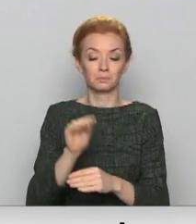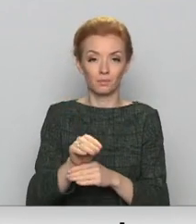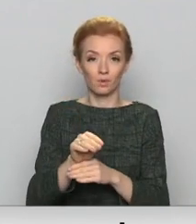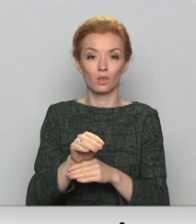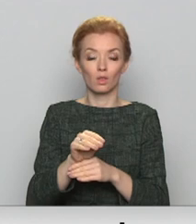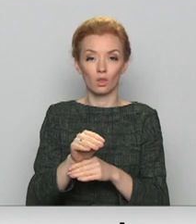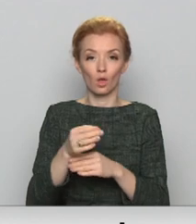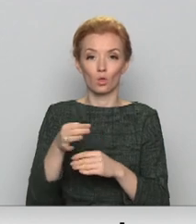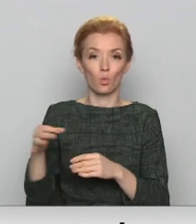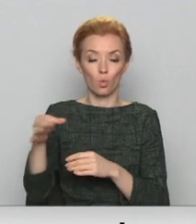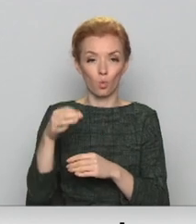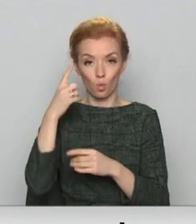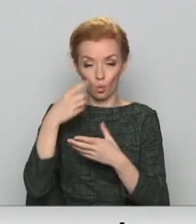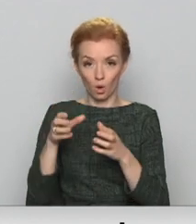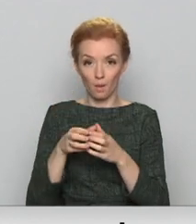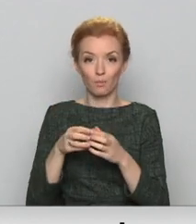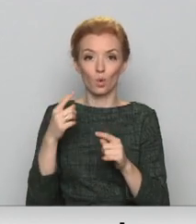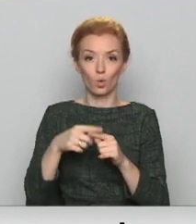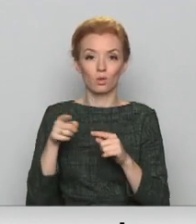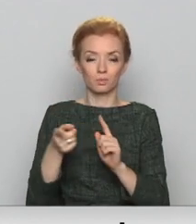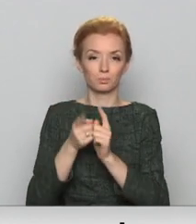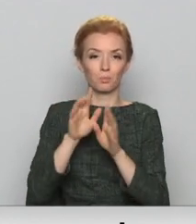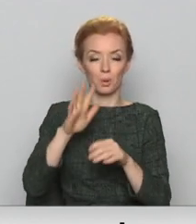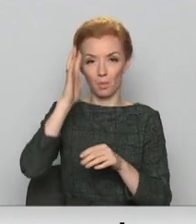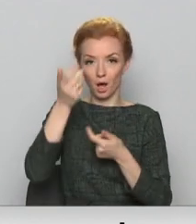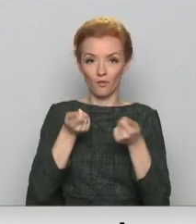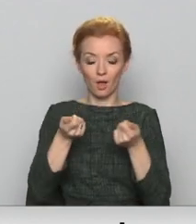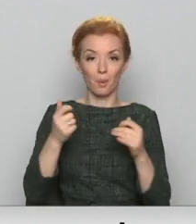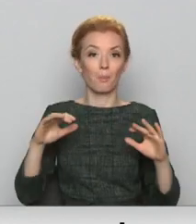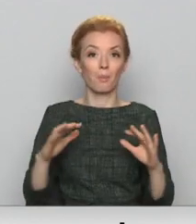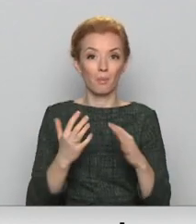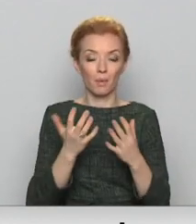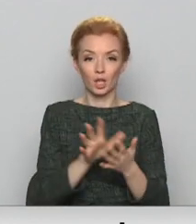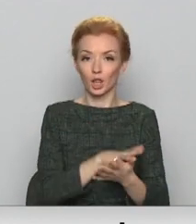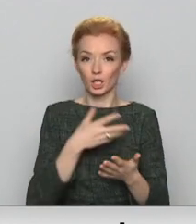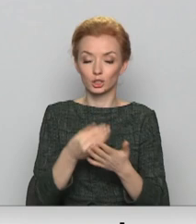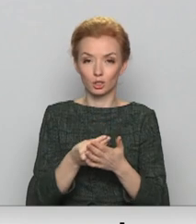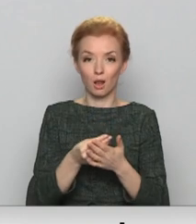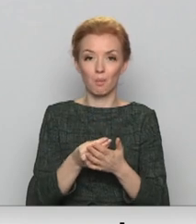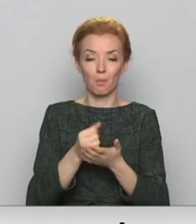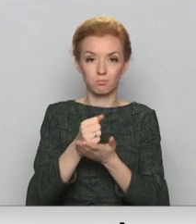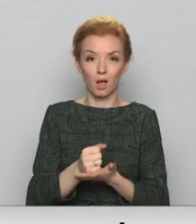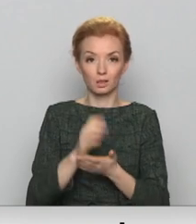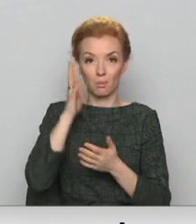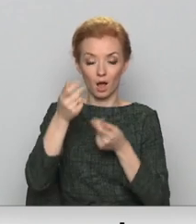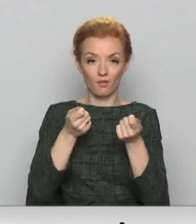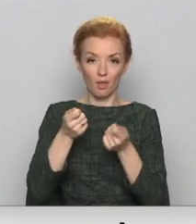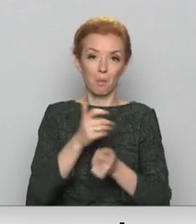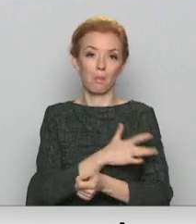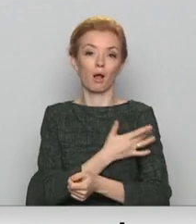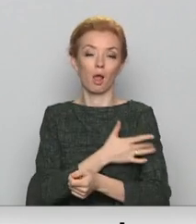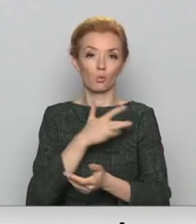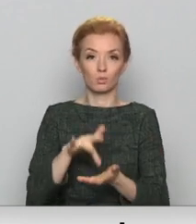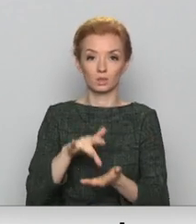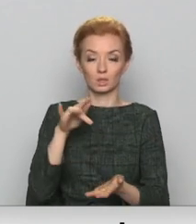domes kļuvušas par pagastu apvienības pārvaldēm, bet liecinējās pagastu pārvaldes par pakalpojumu centriem.